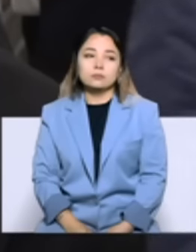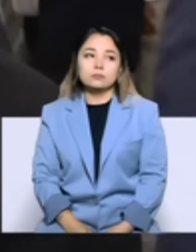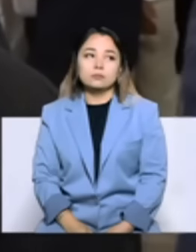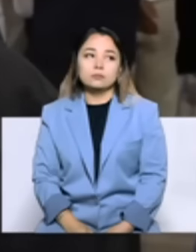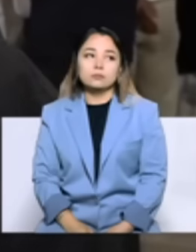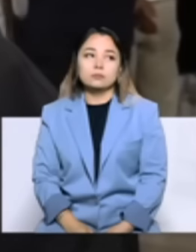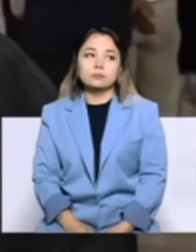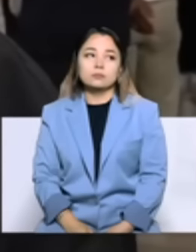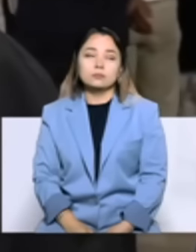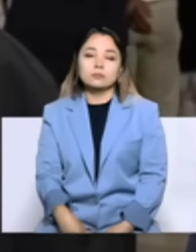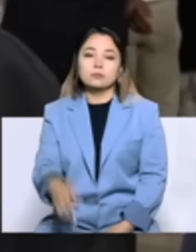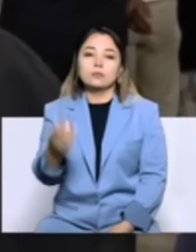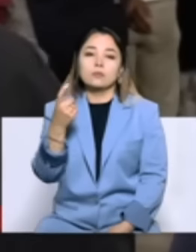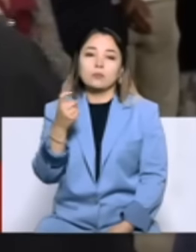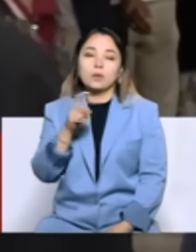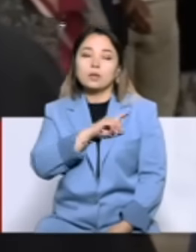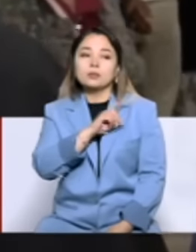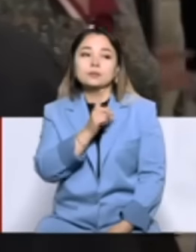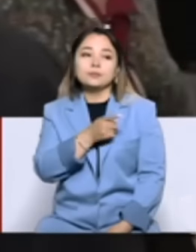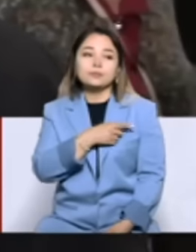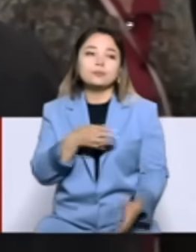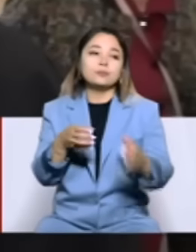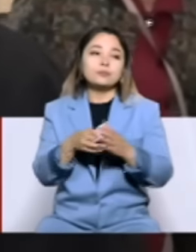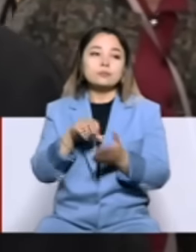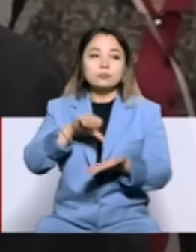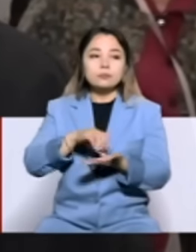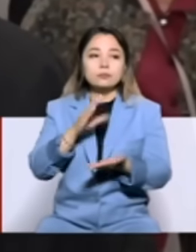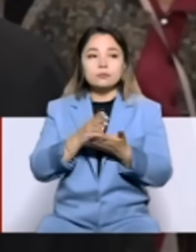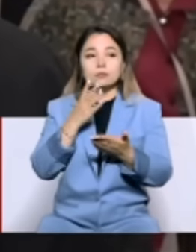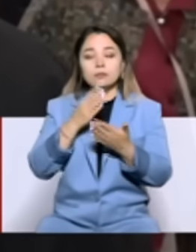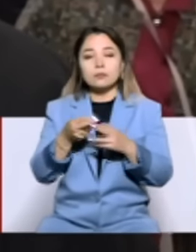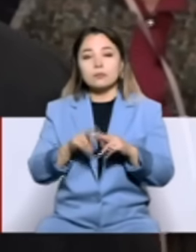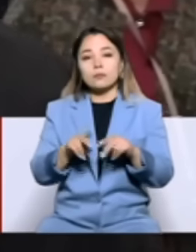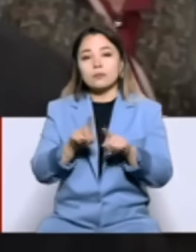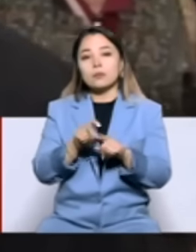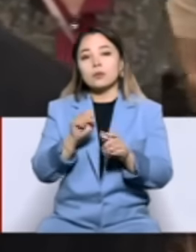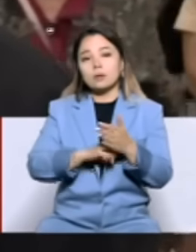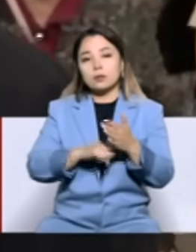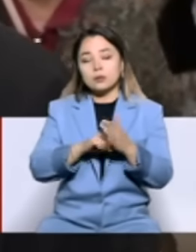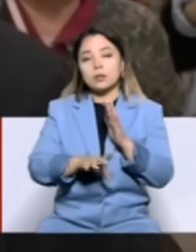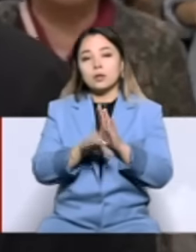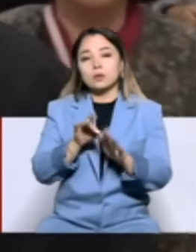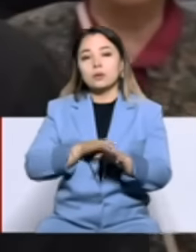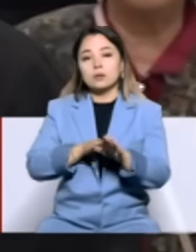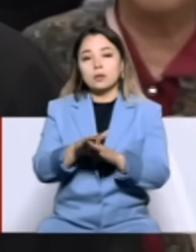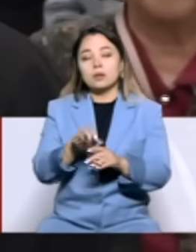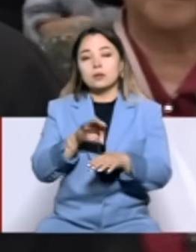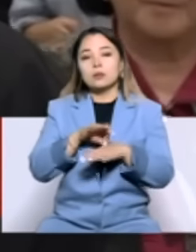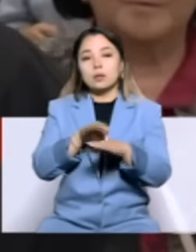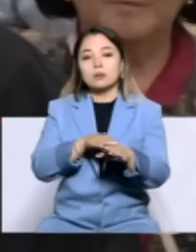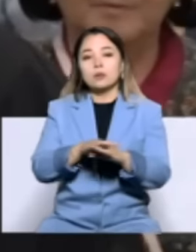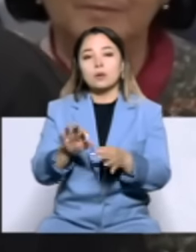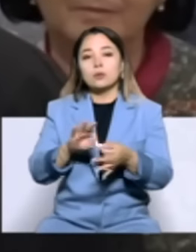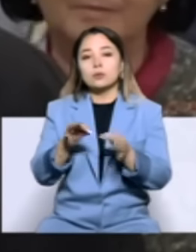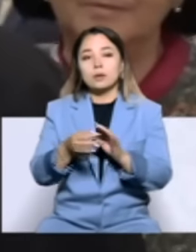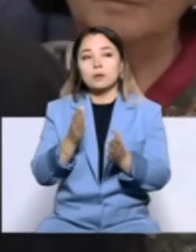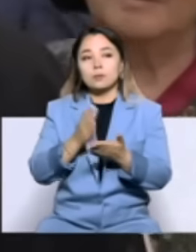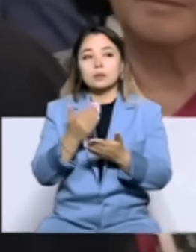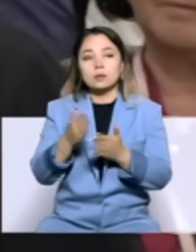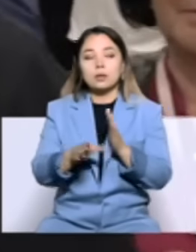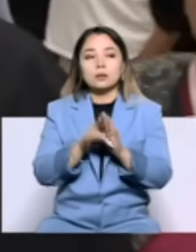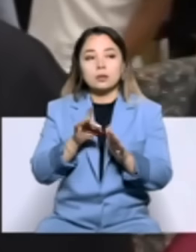100-ден жүйрек 1000-нан тұлпар ғана қатысатындай кинофестиваль, сол себепті оған ең бірінші іріктеудің өзінен өту өте қиын болды. Өйткені